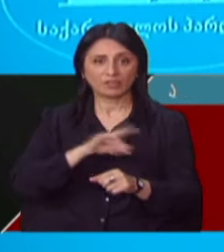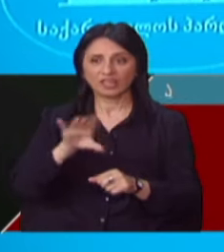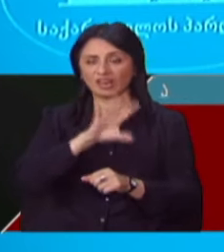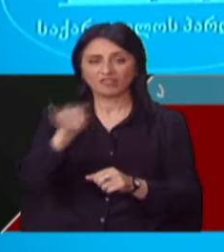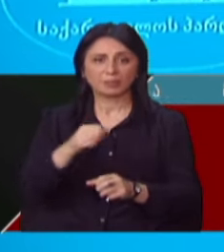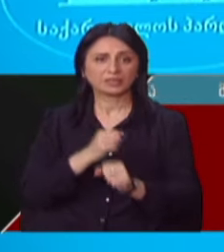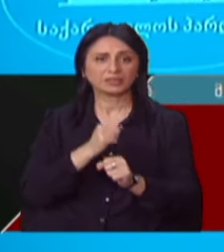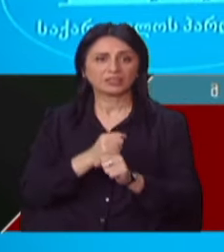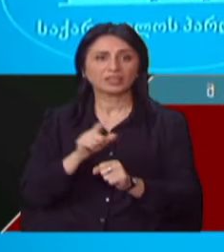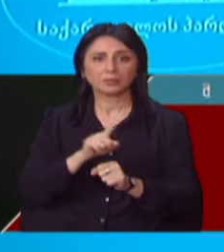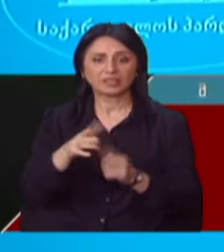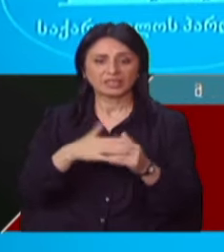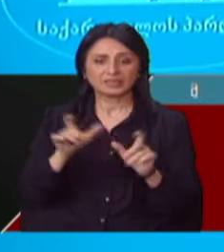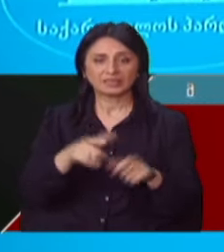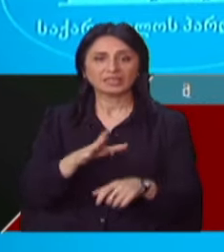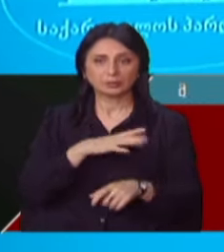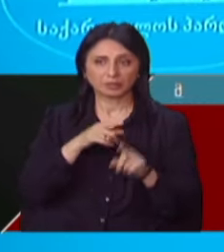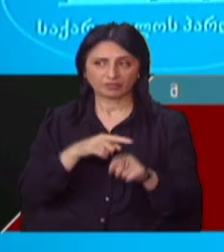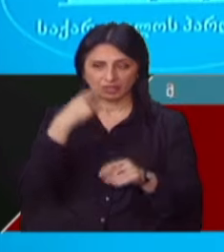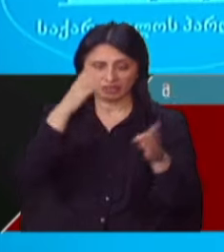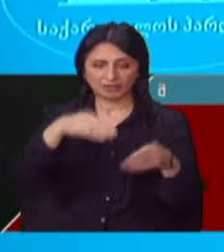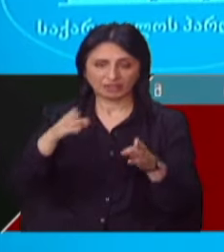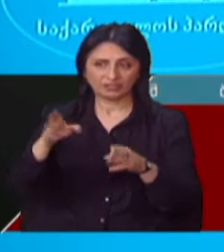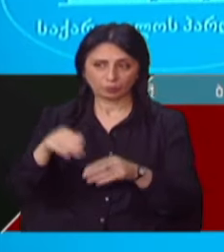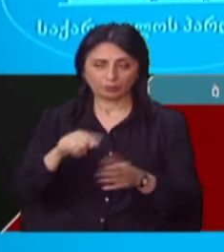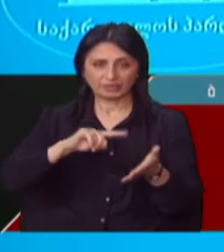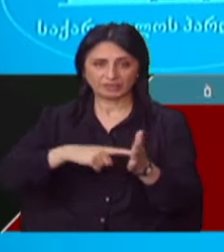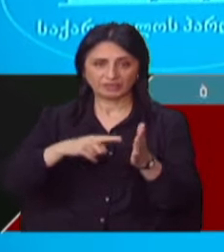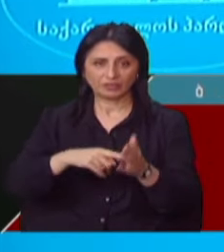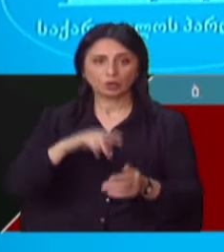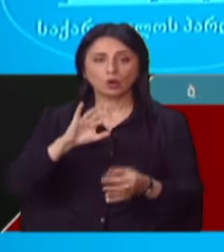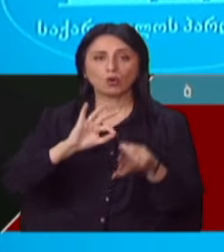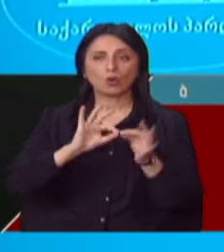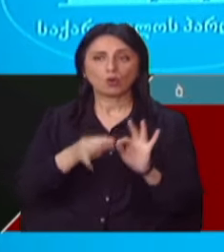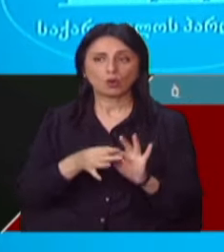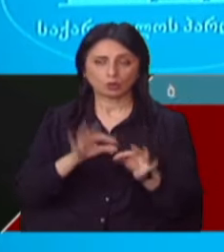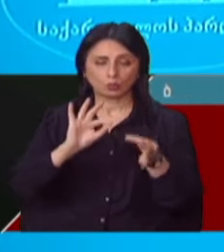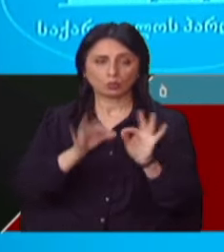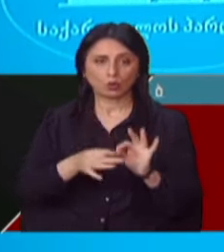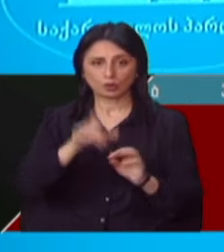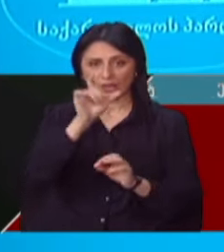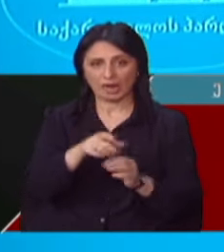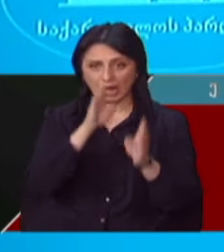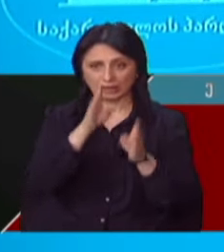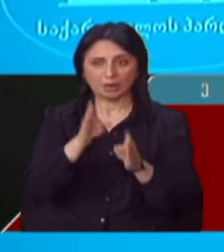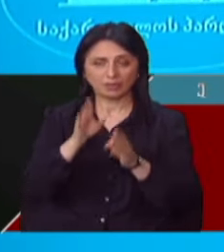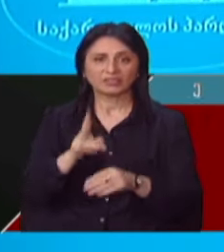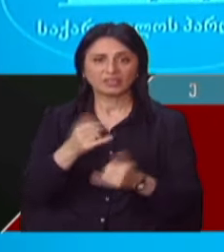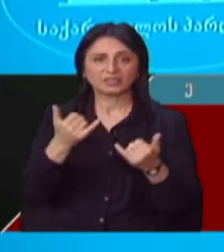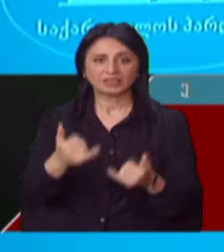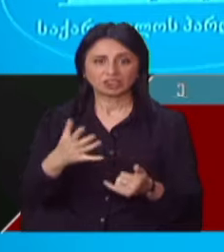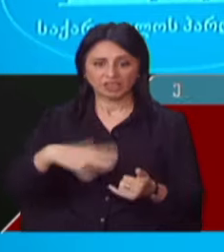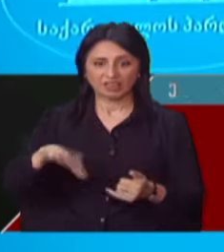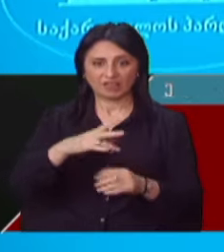ისინი ყველაფერს გააკეთებენ, რომ ეს სანქციები იყოს ინდივიდუალური, წერტილოვანი, კონკრეტულ ადამიანებზე, ვინც დღეს